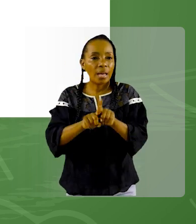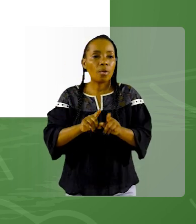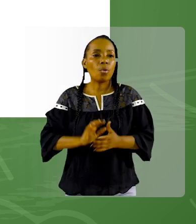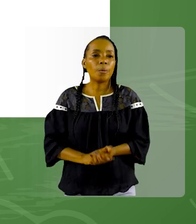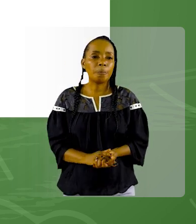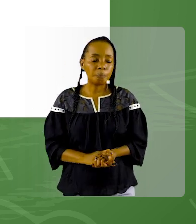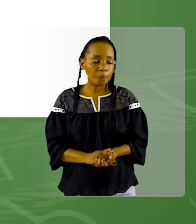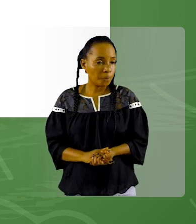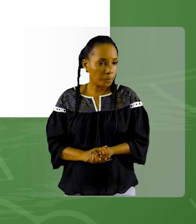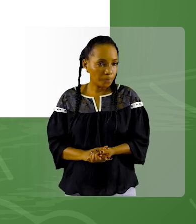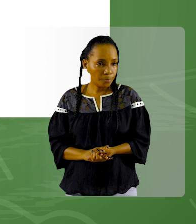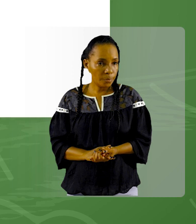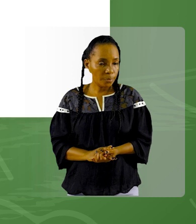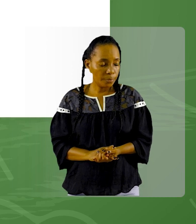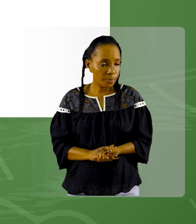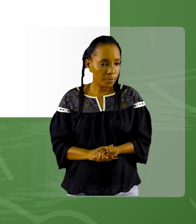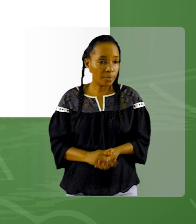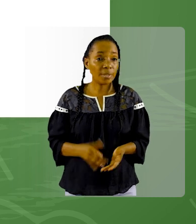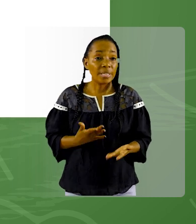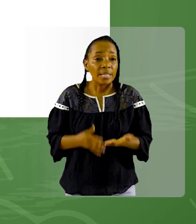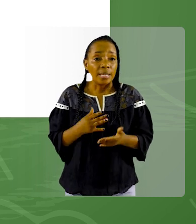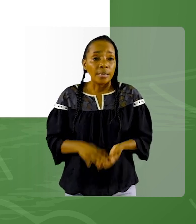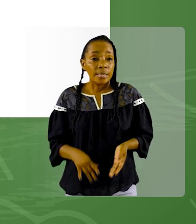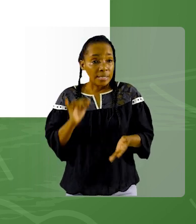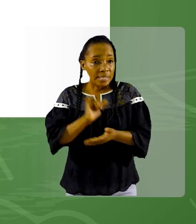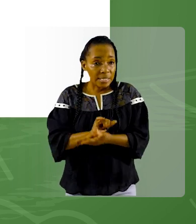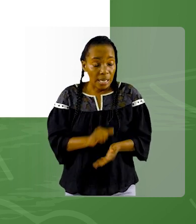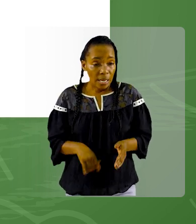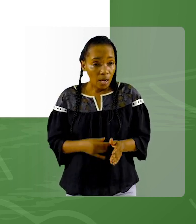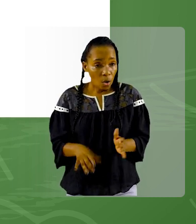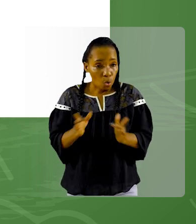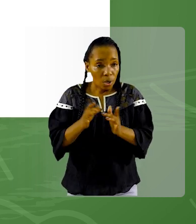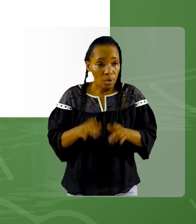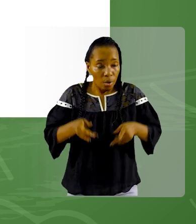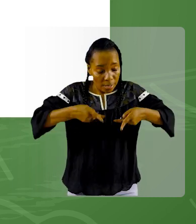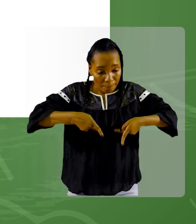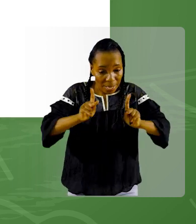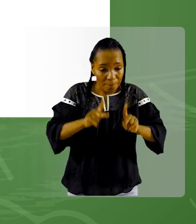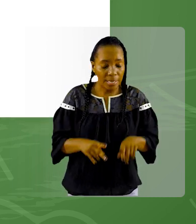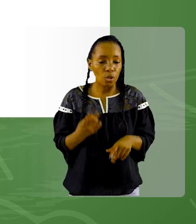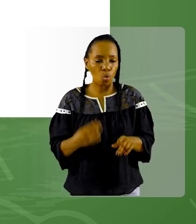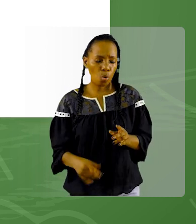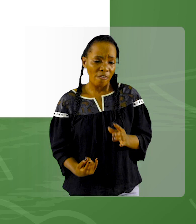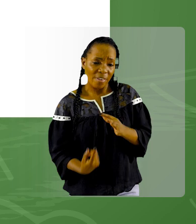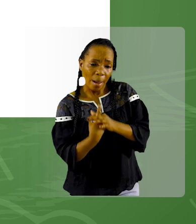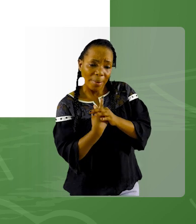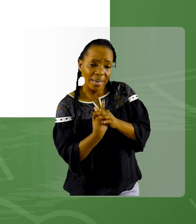l'énonciation et des connecteurs logiques permettent de dégager la structure suivante, la structure du